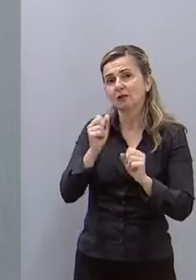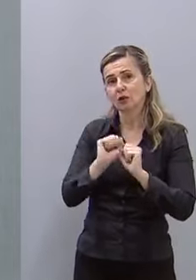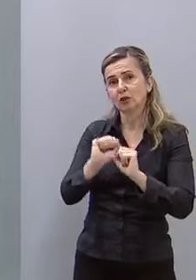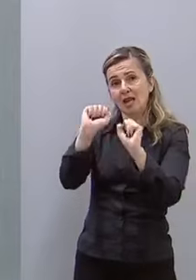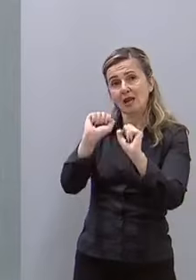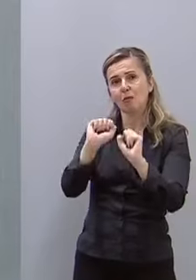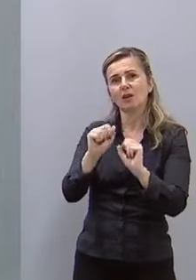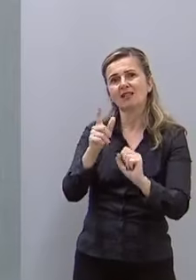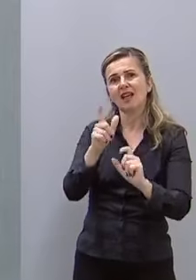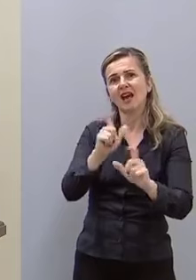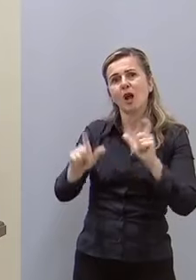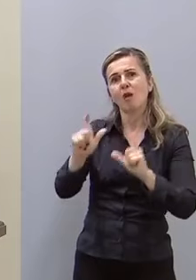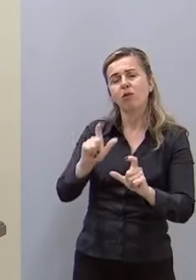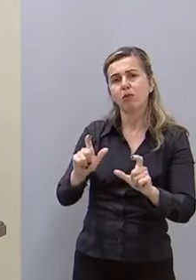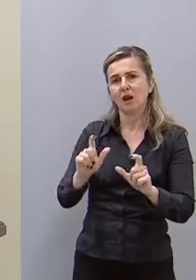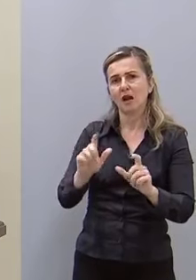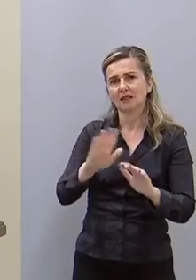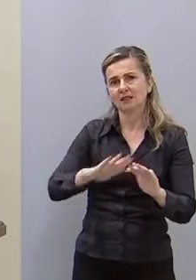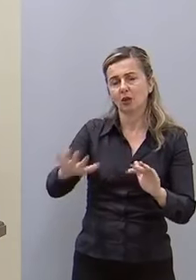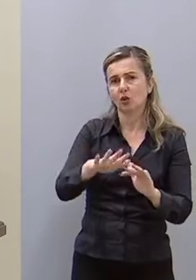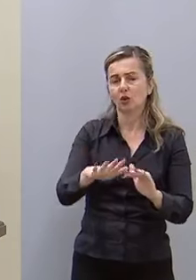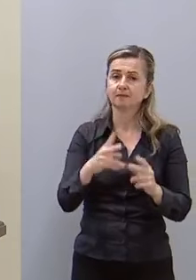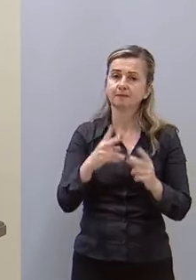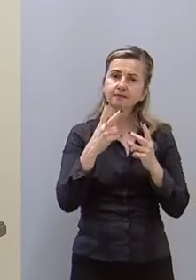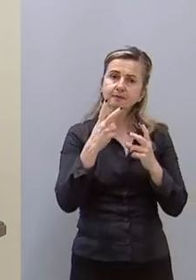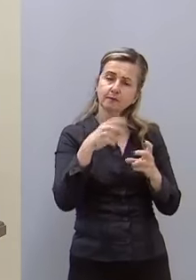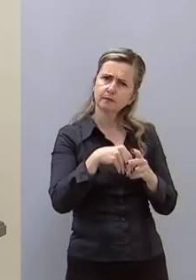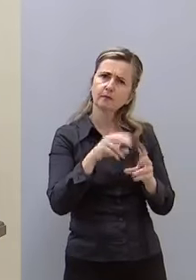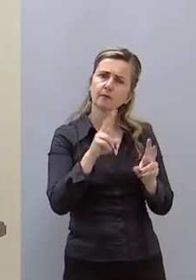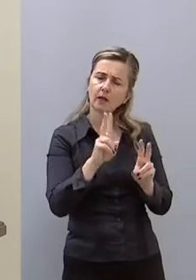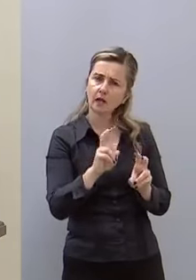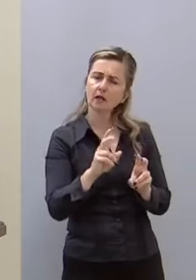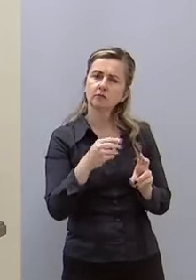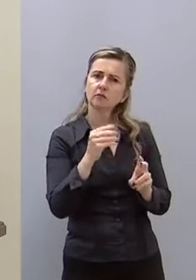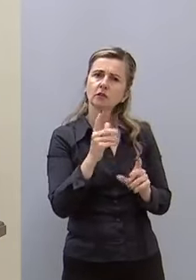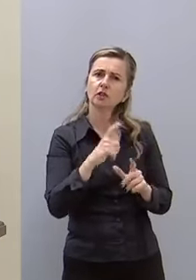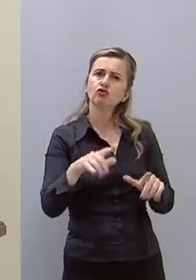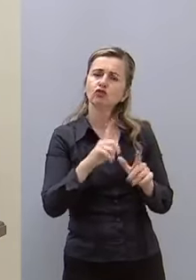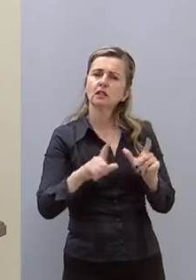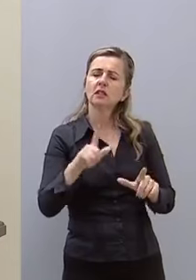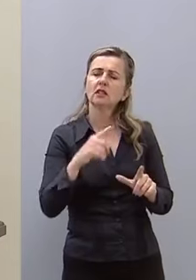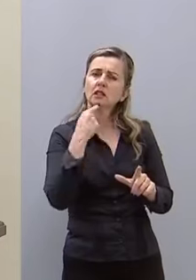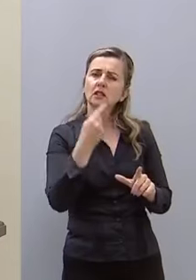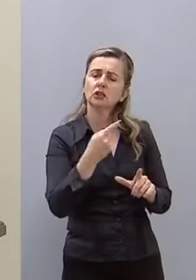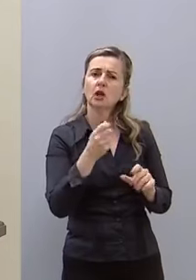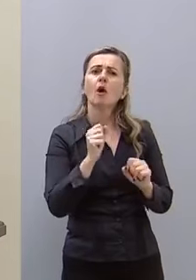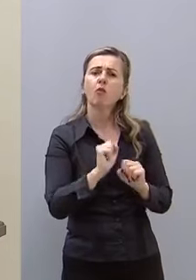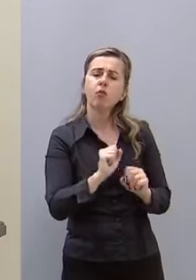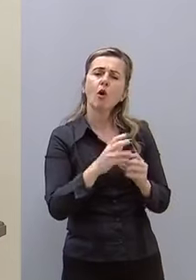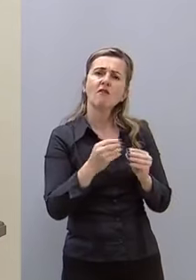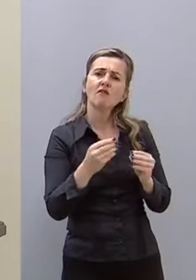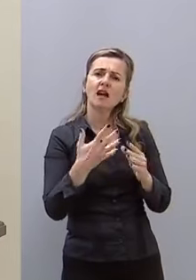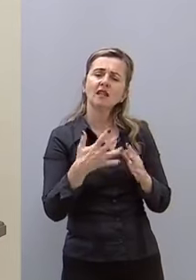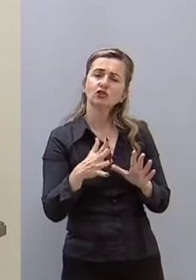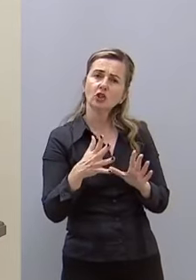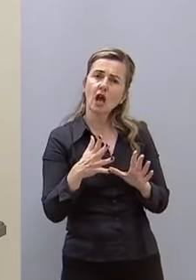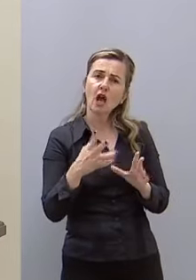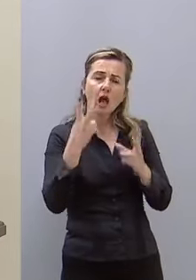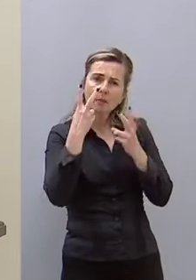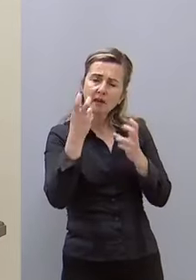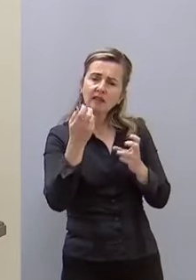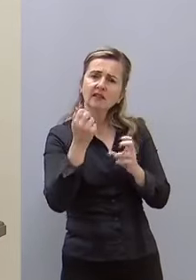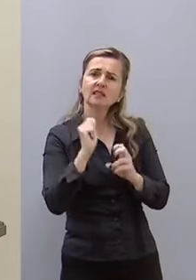popolazione visto che siamo in argomento ci chiedono dei cittadini se possono essere fatti o se sono previsti anche sui